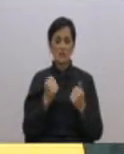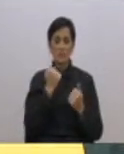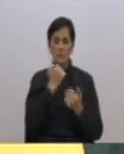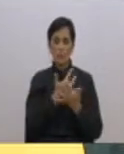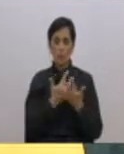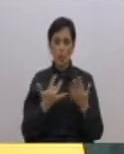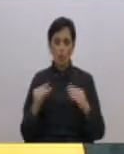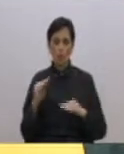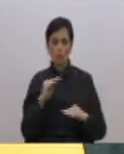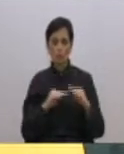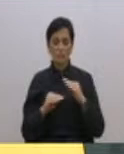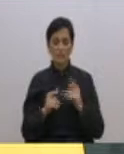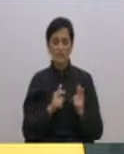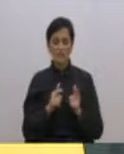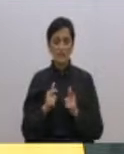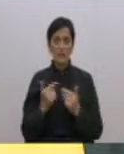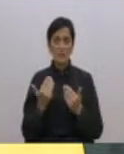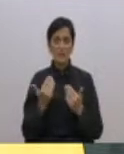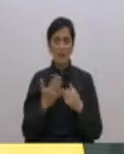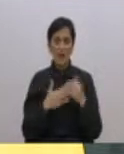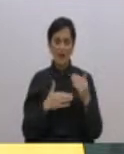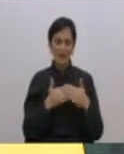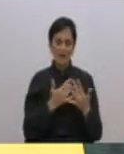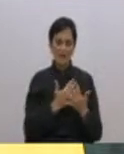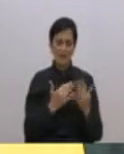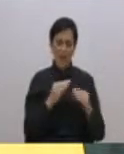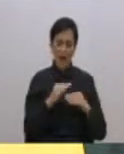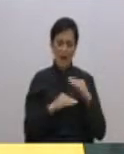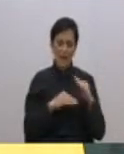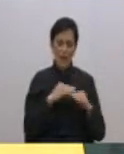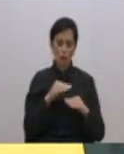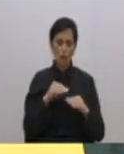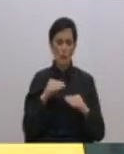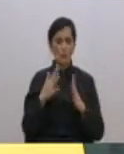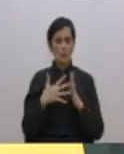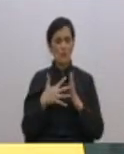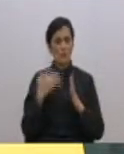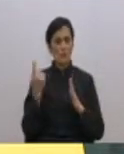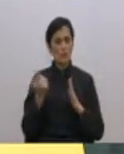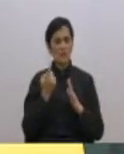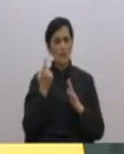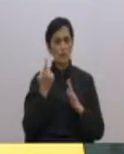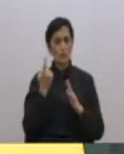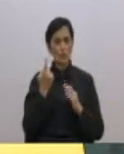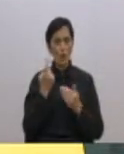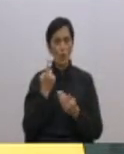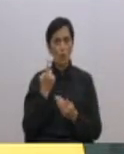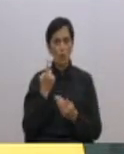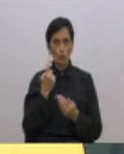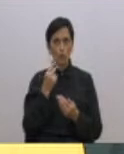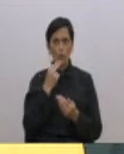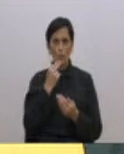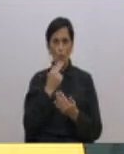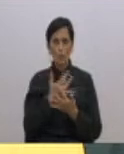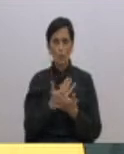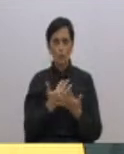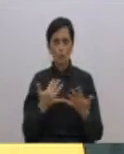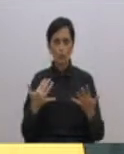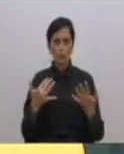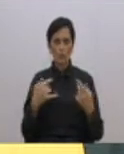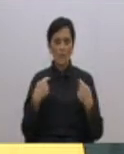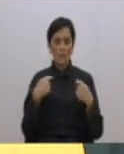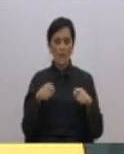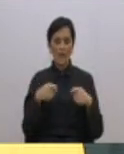პროდუქციისა. Mati, am nacetul bebista, maciuris, sa suplus ameuneo, producțis,